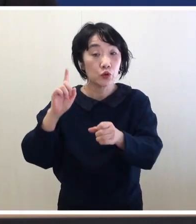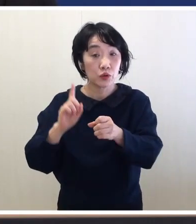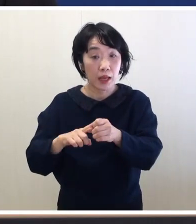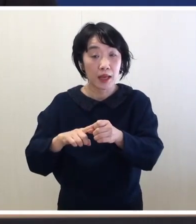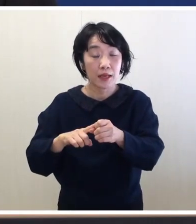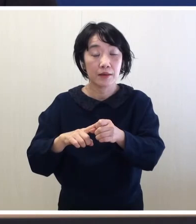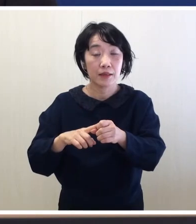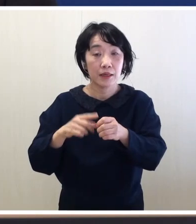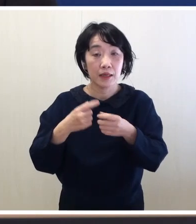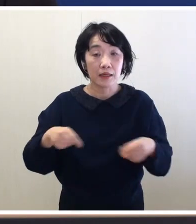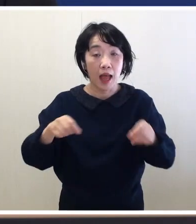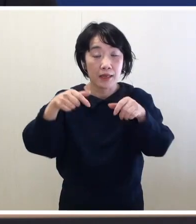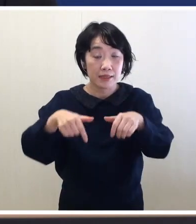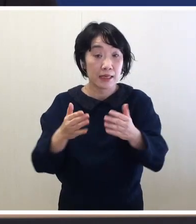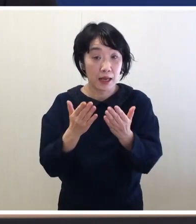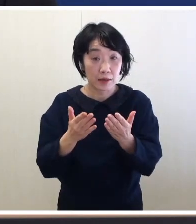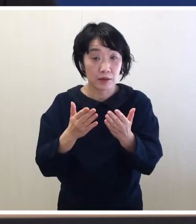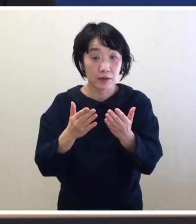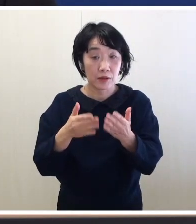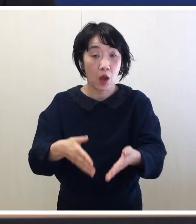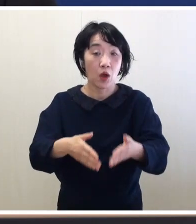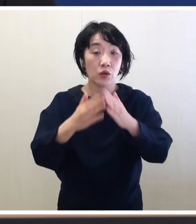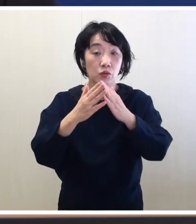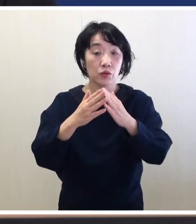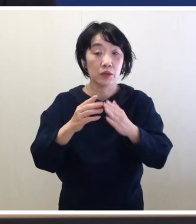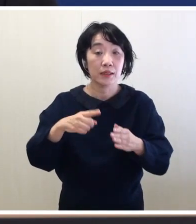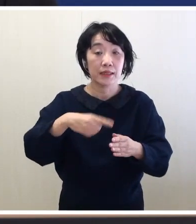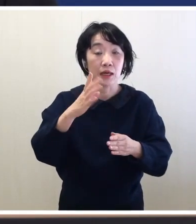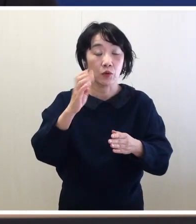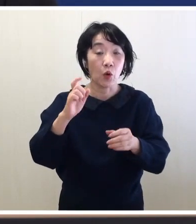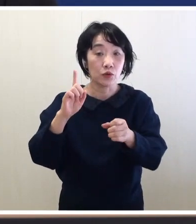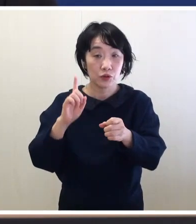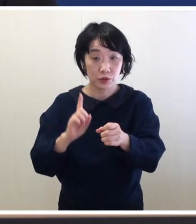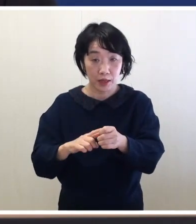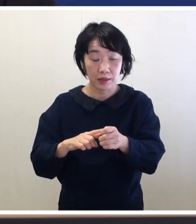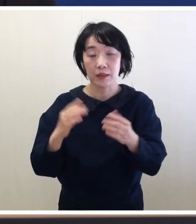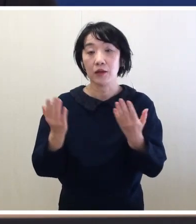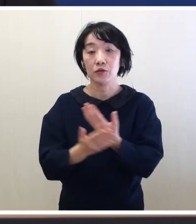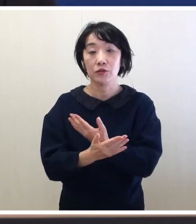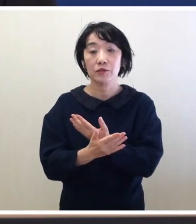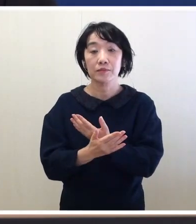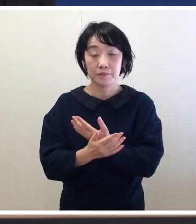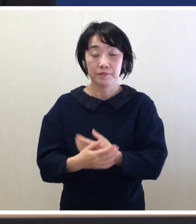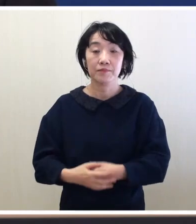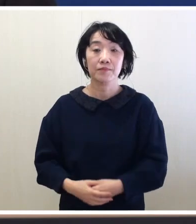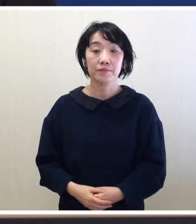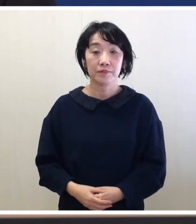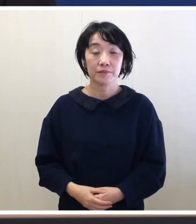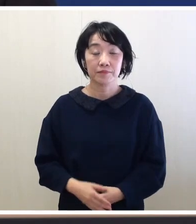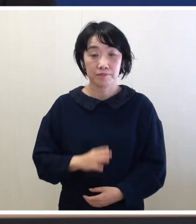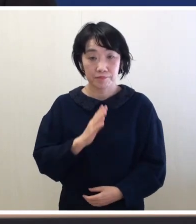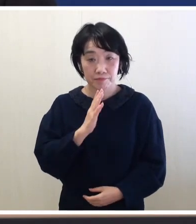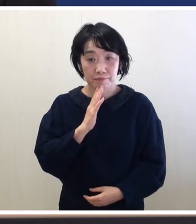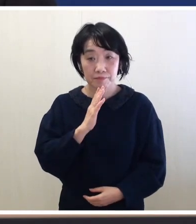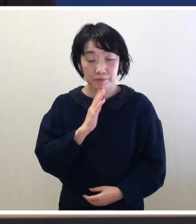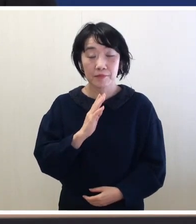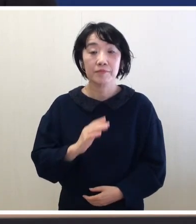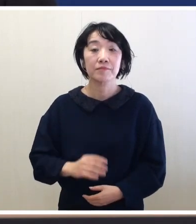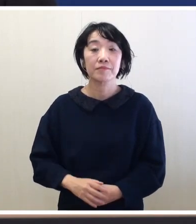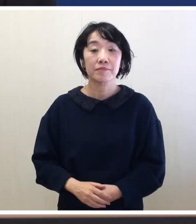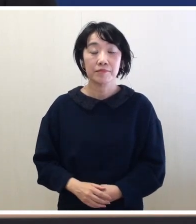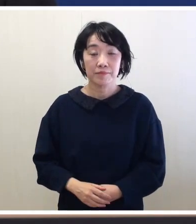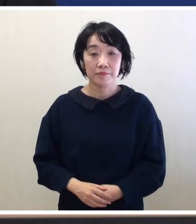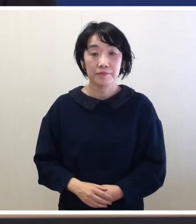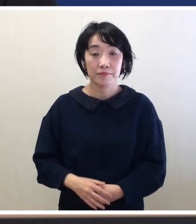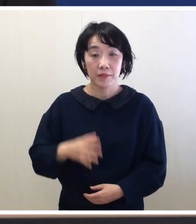ますし、関西学院にとりましては創立140年いうことになります。実